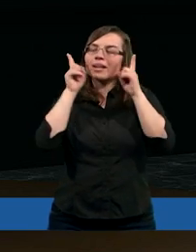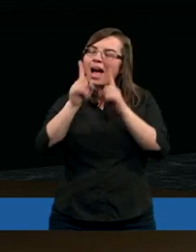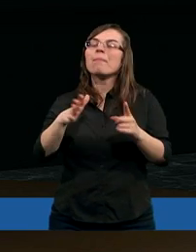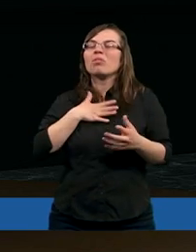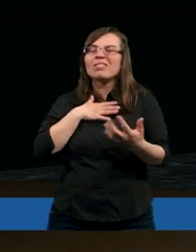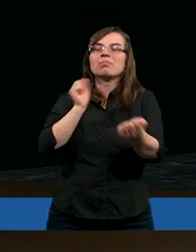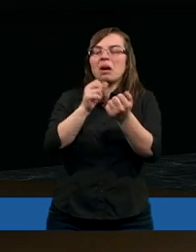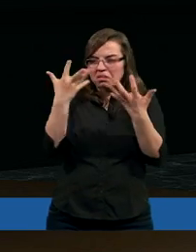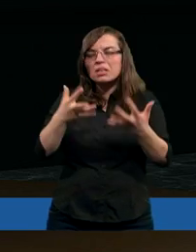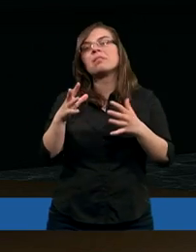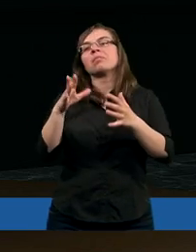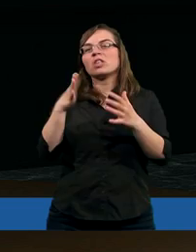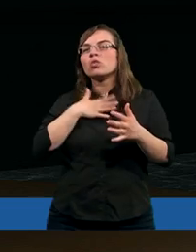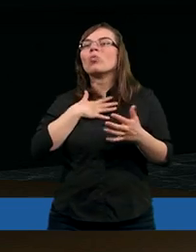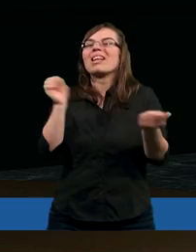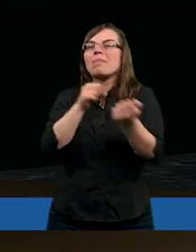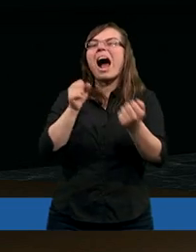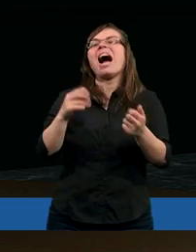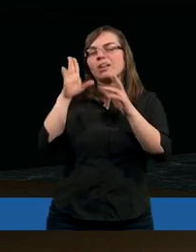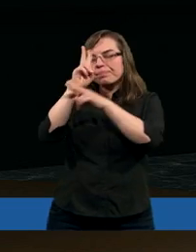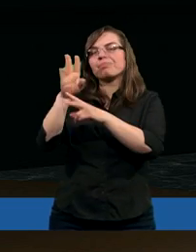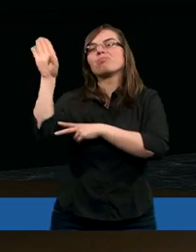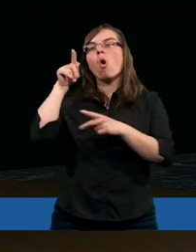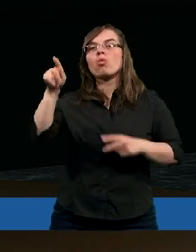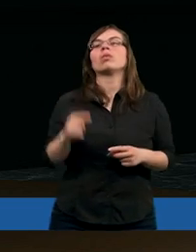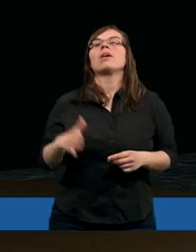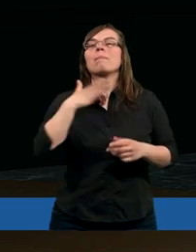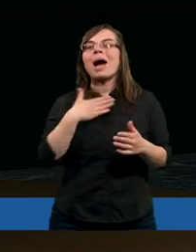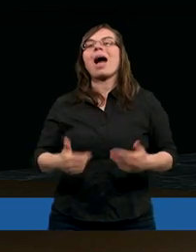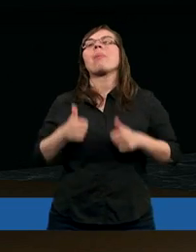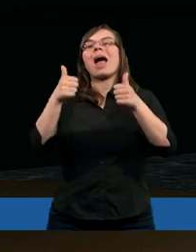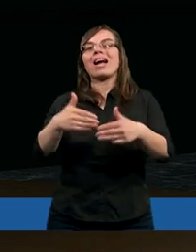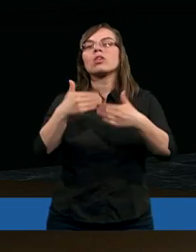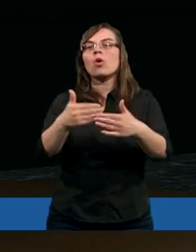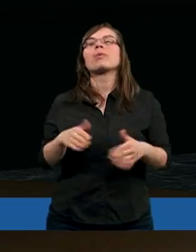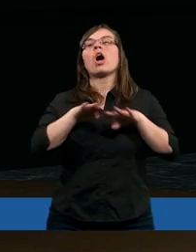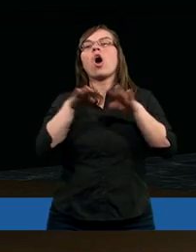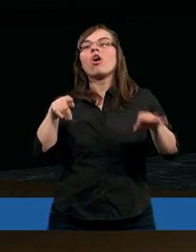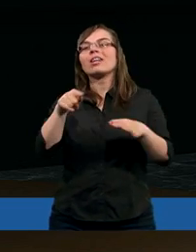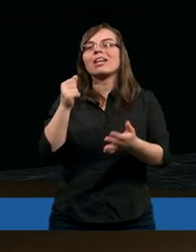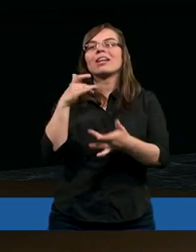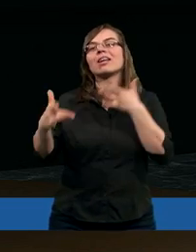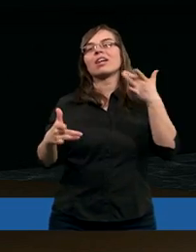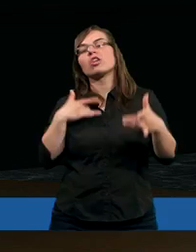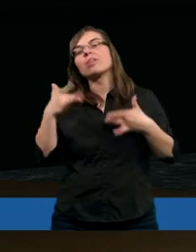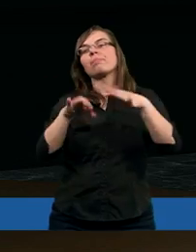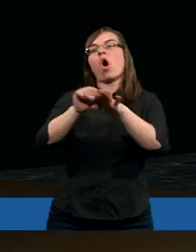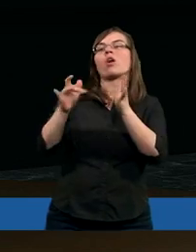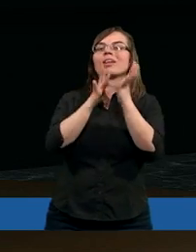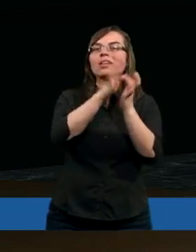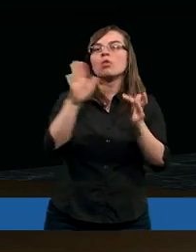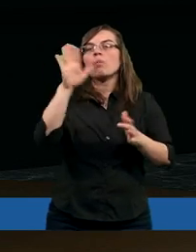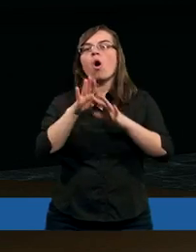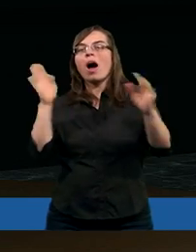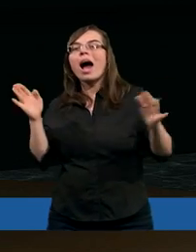naprawdę się z tym zmaga i skąd jest to zmaganie właśnie. No bo po pierwsze, ma nastąpić oddzielenie teraz Chrystusa od